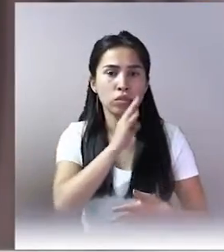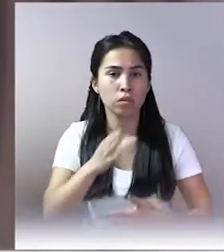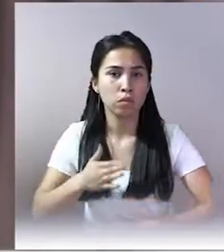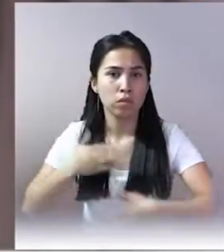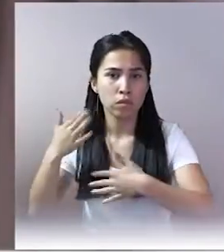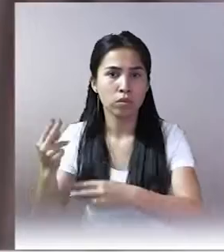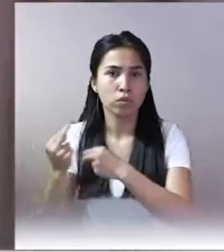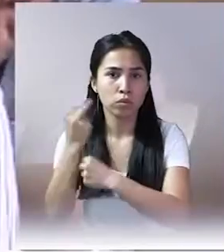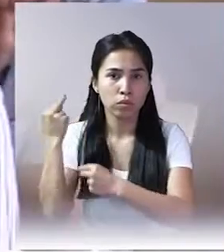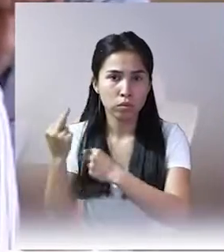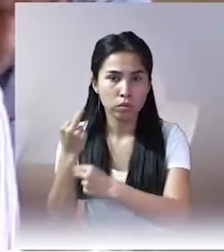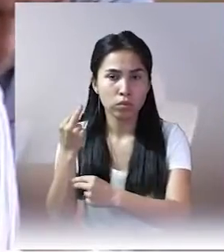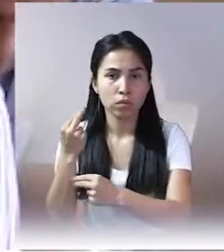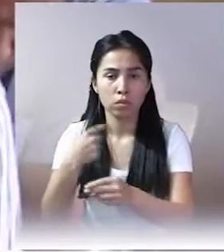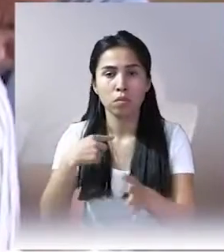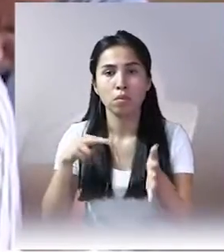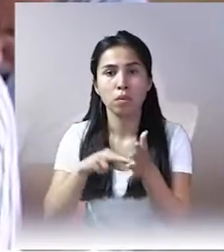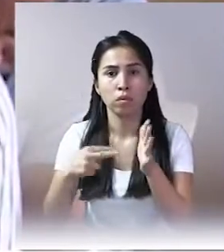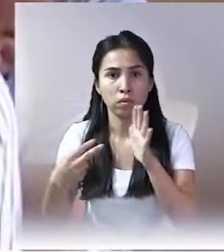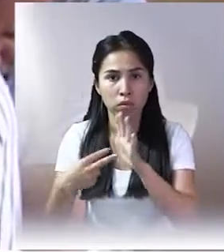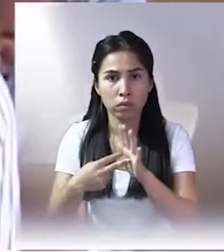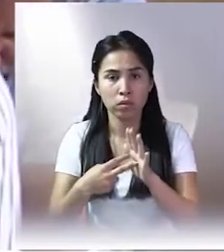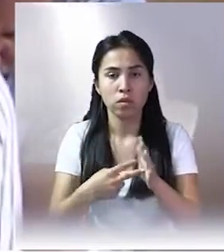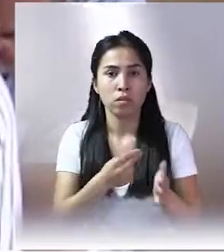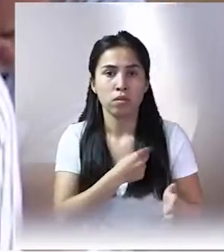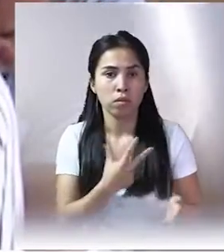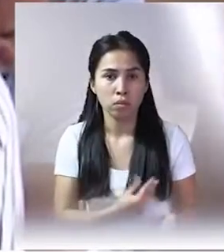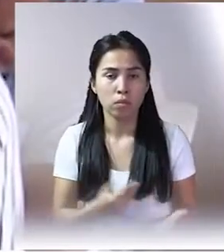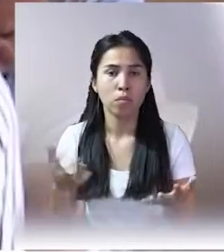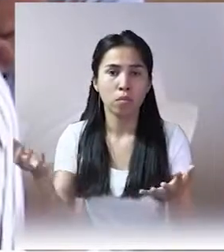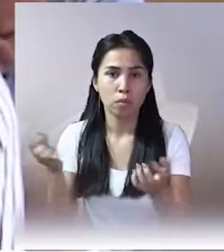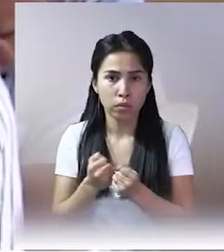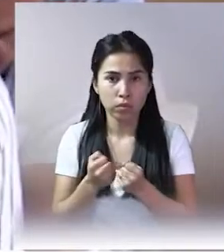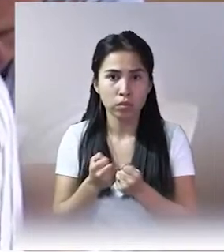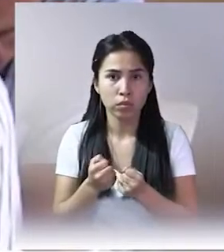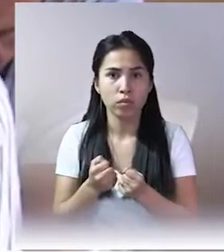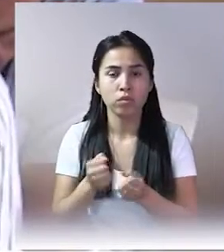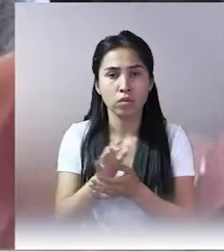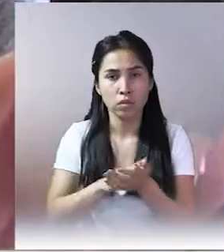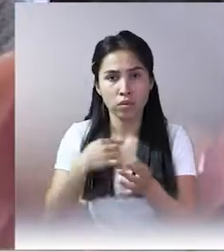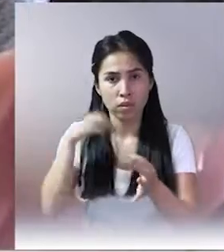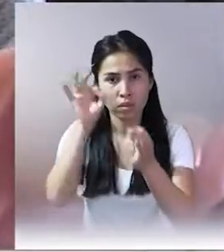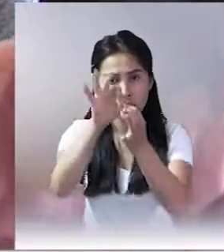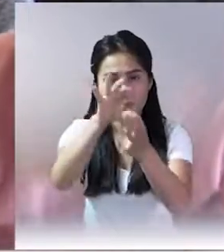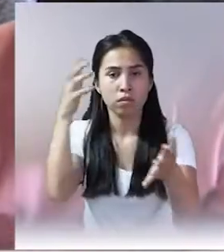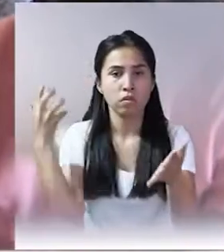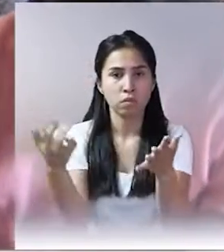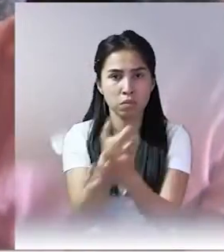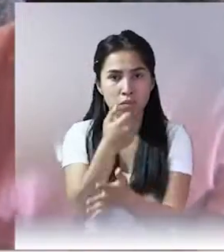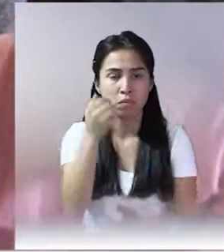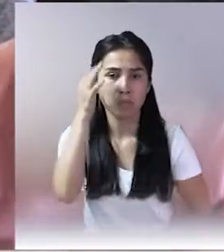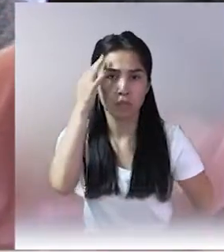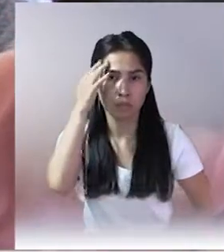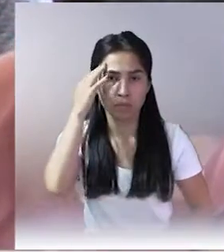осы қолымызға сертификатымызды алып, өзіміздің мақсатымызға жетеміз деген ойдамын. Ондағы тренер